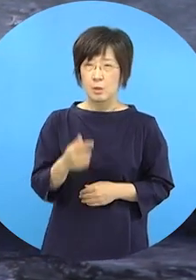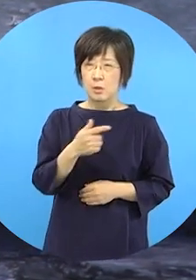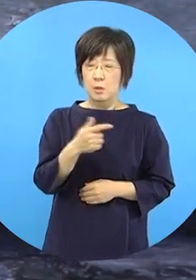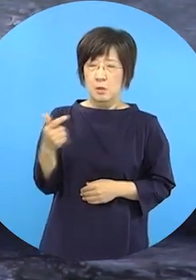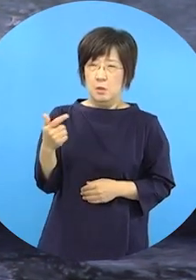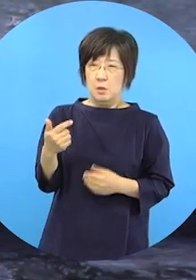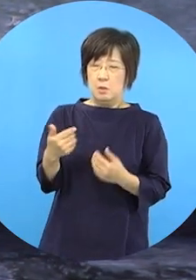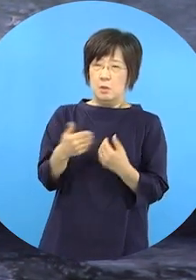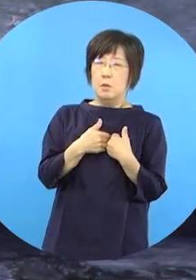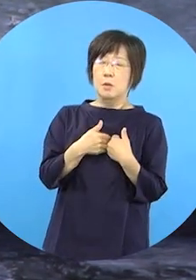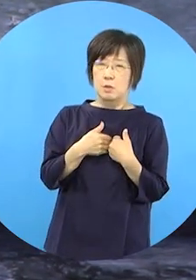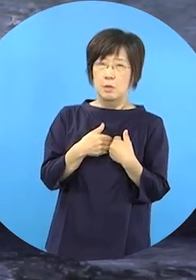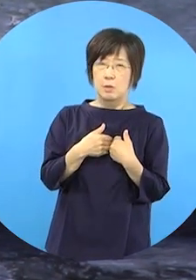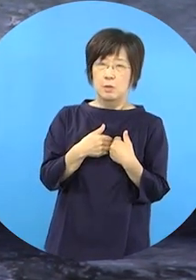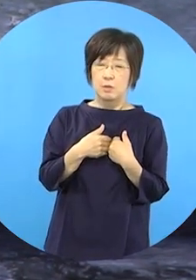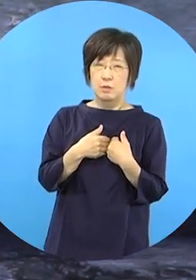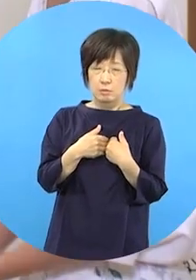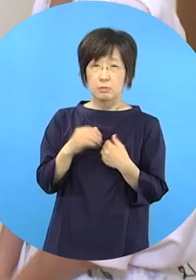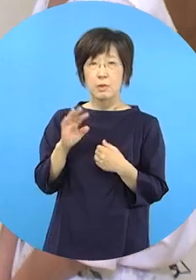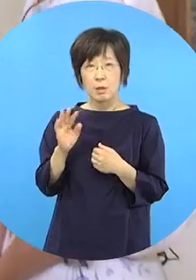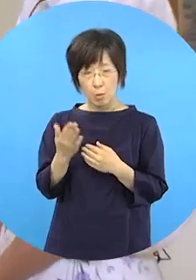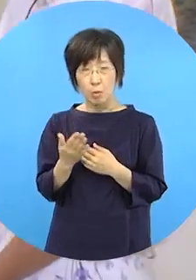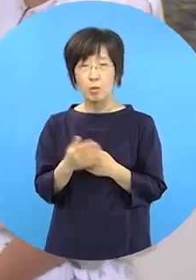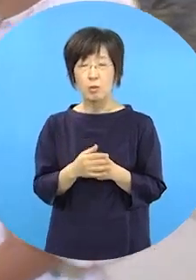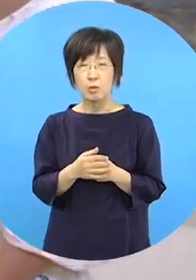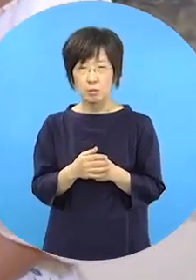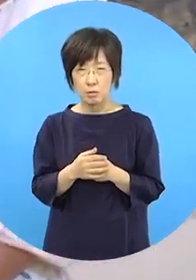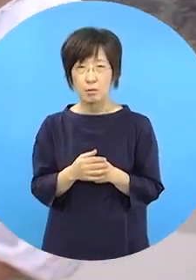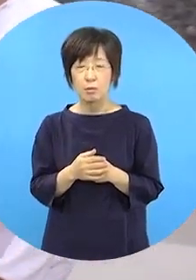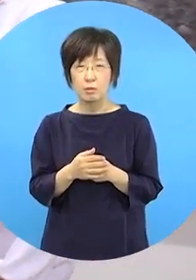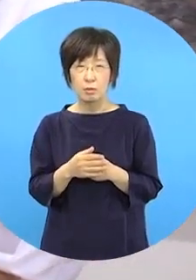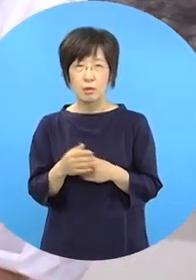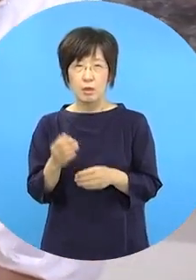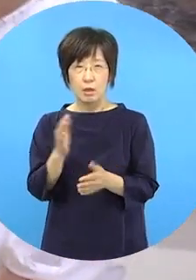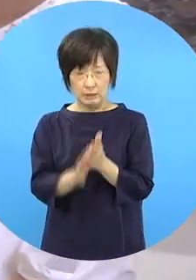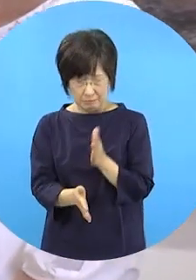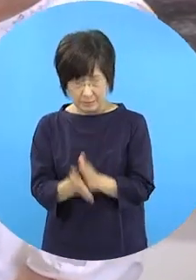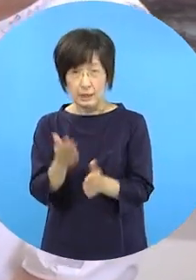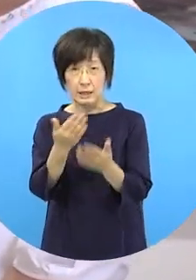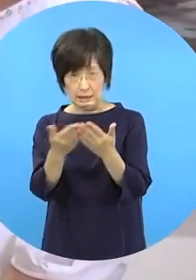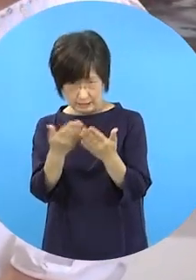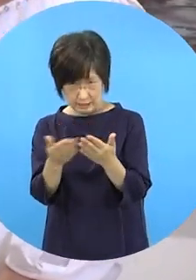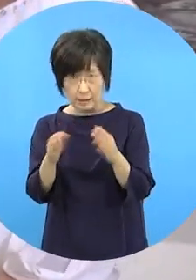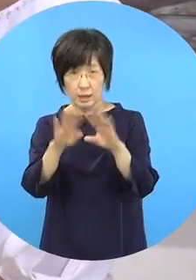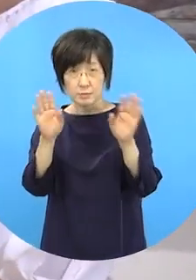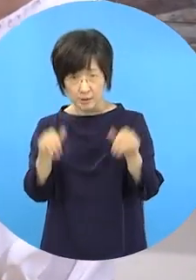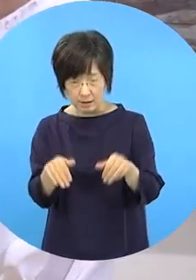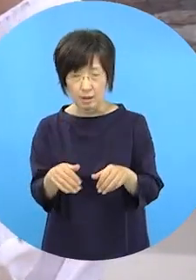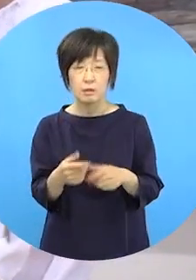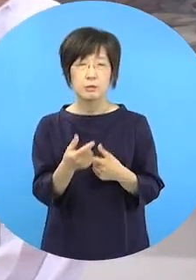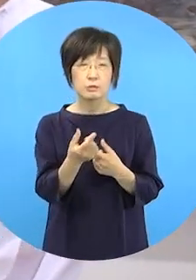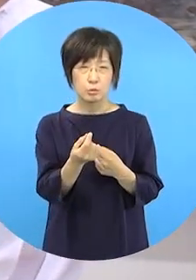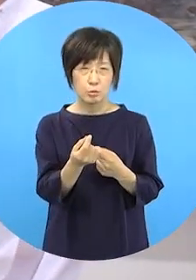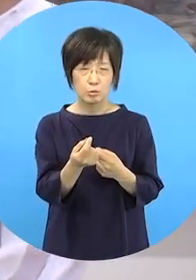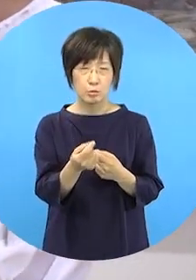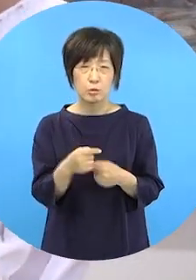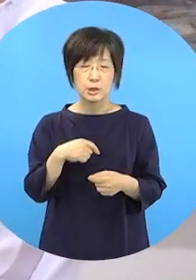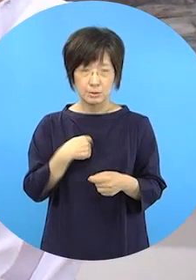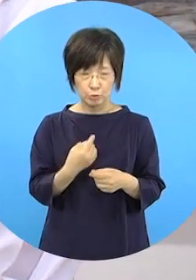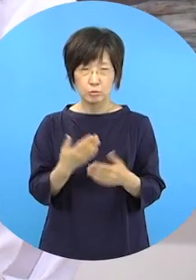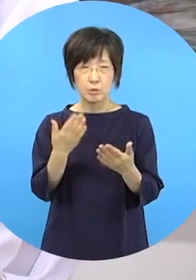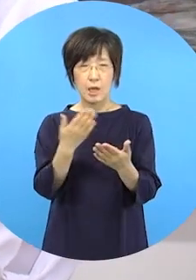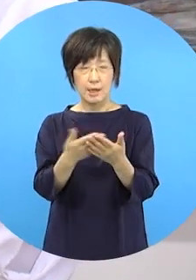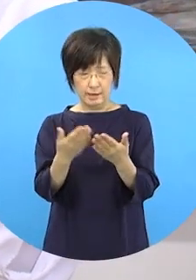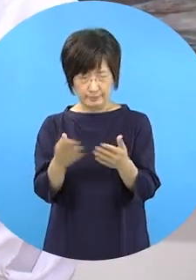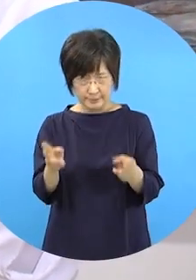受けることがあった後ですが、はい、作品を残したんですね。 そうですね、やっぱり自分は画家として、